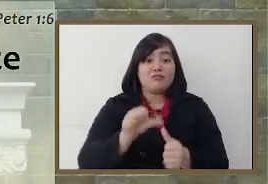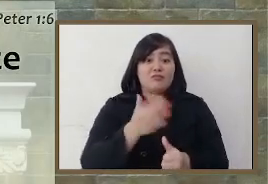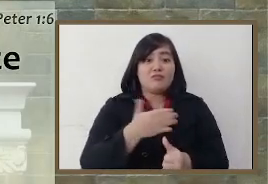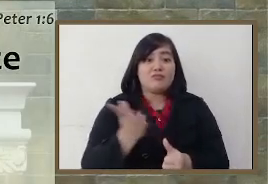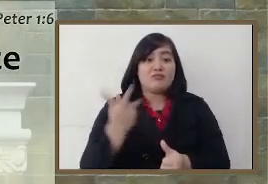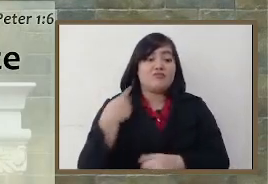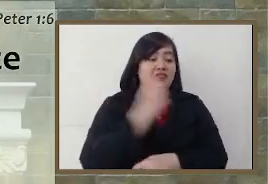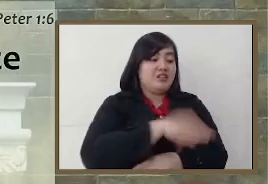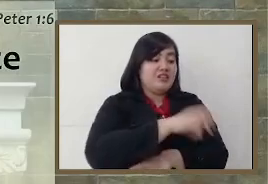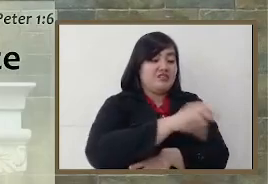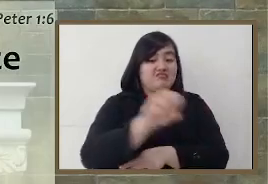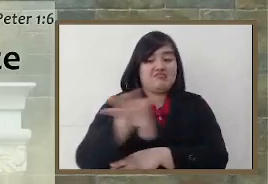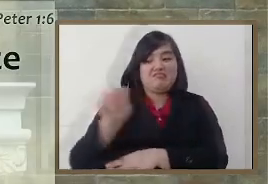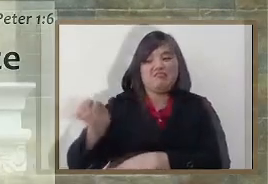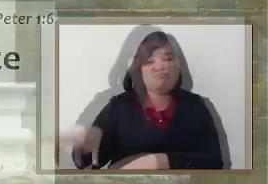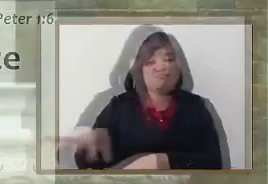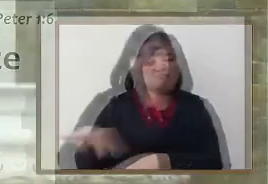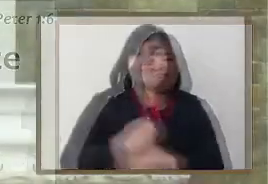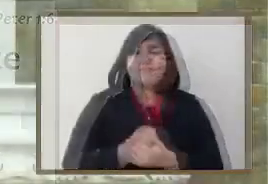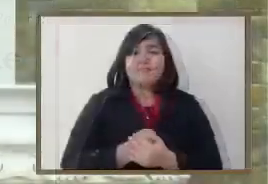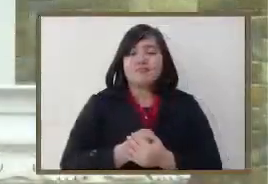Nalalaki yun.